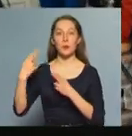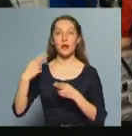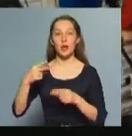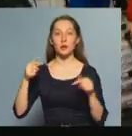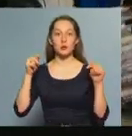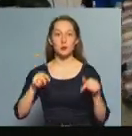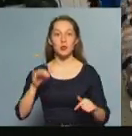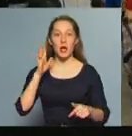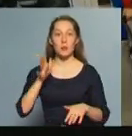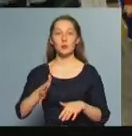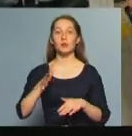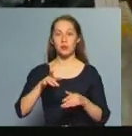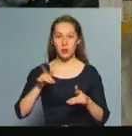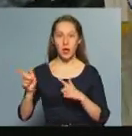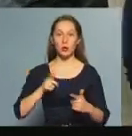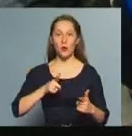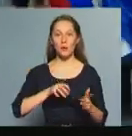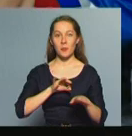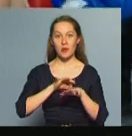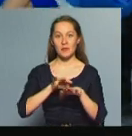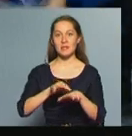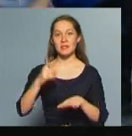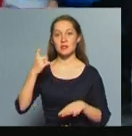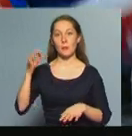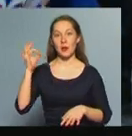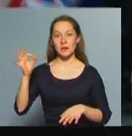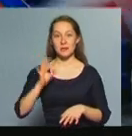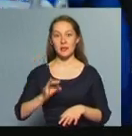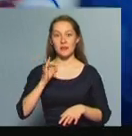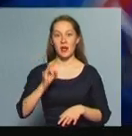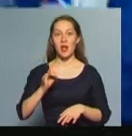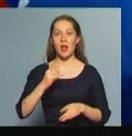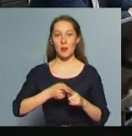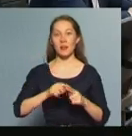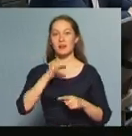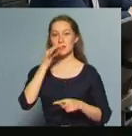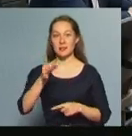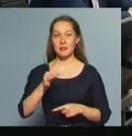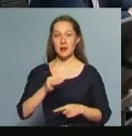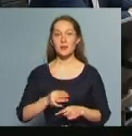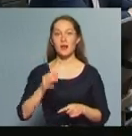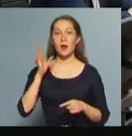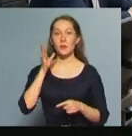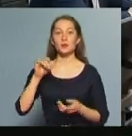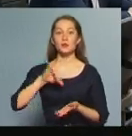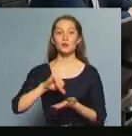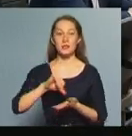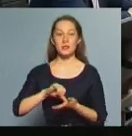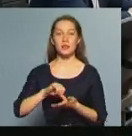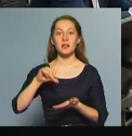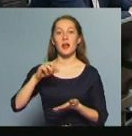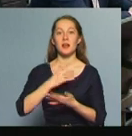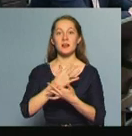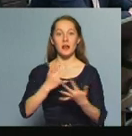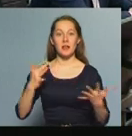проведению чемпионата стопроцентная, об этом было объявлено на финальном оргкомитете соревнований. В нем участвовали представители всех служб,